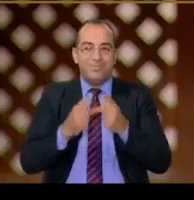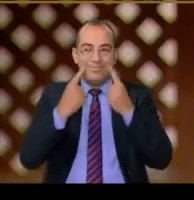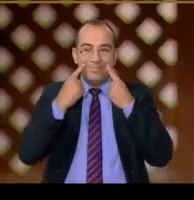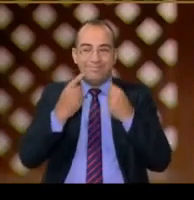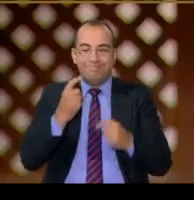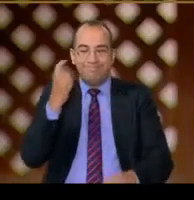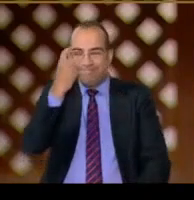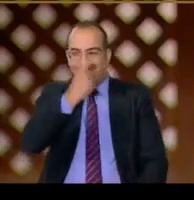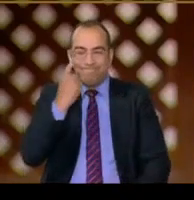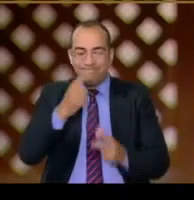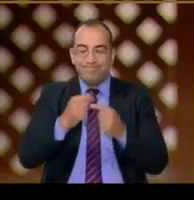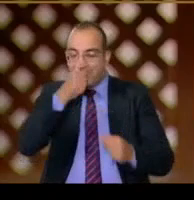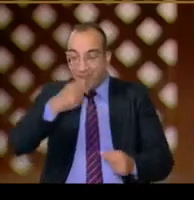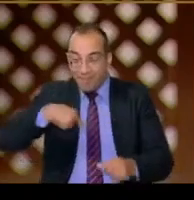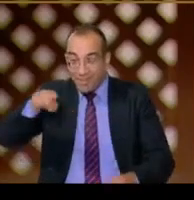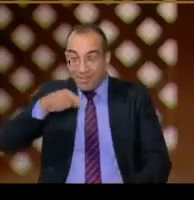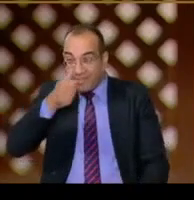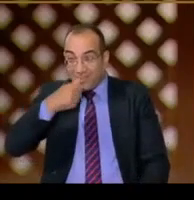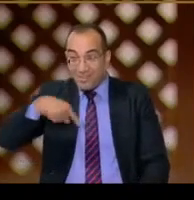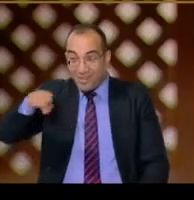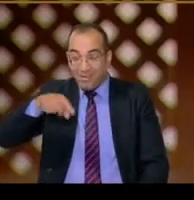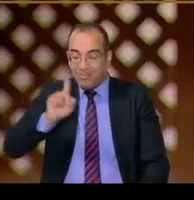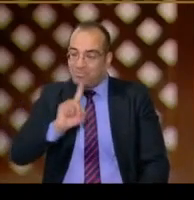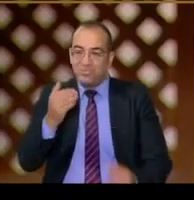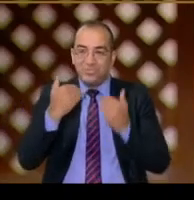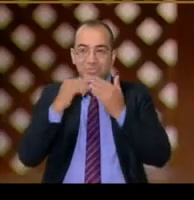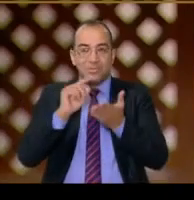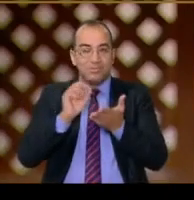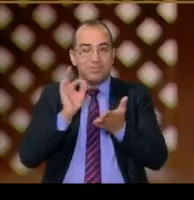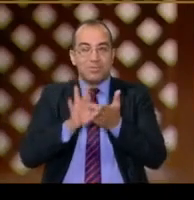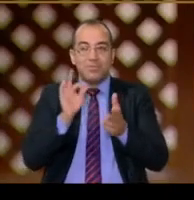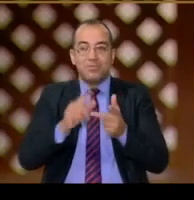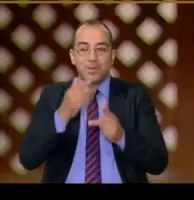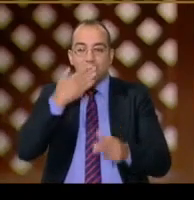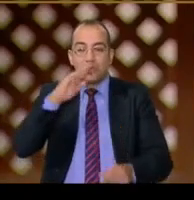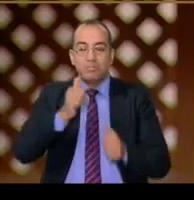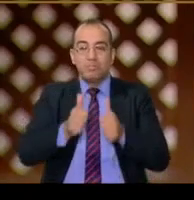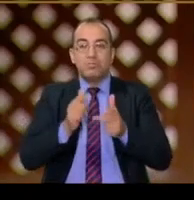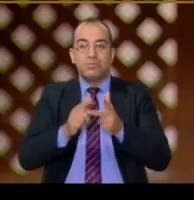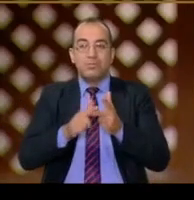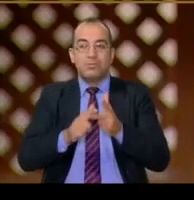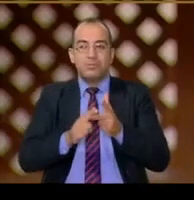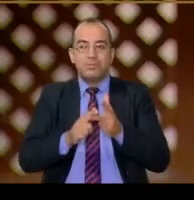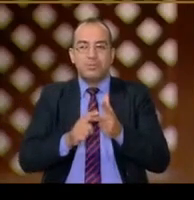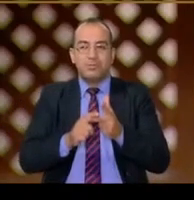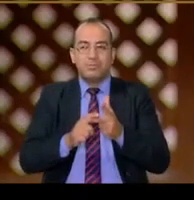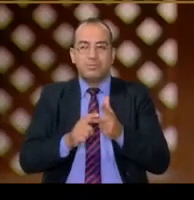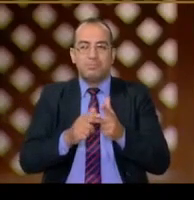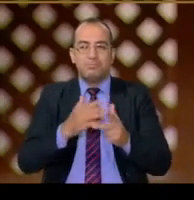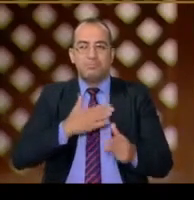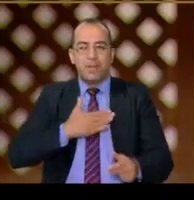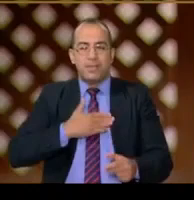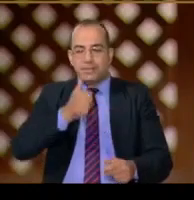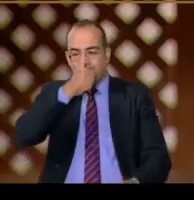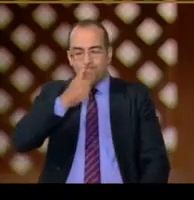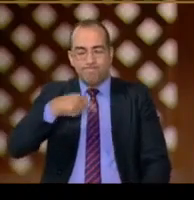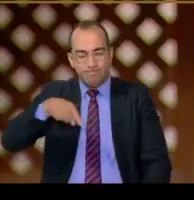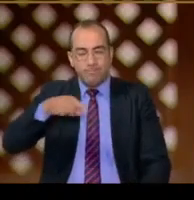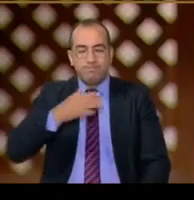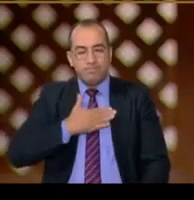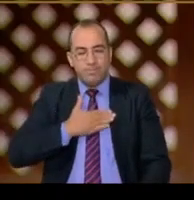لله قال زعلان ليه عشان فلسطين لا بس دي مش عادتك حزين